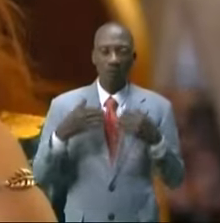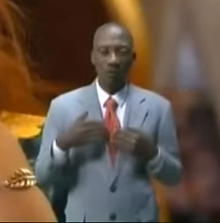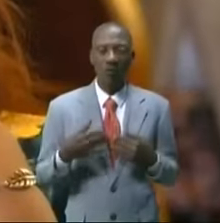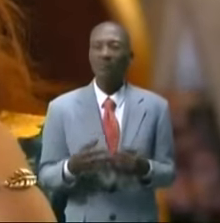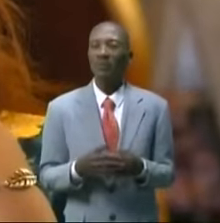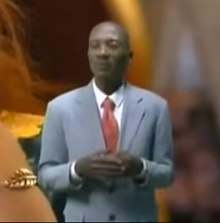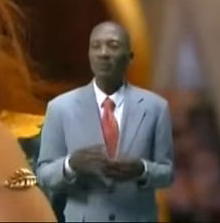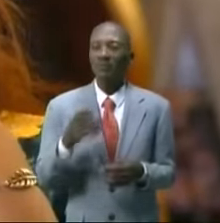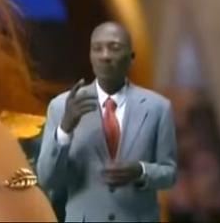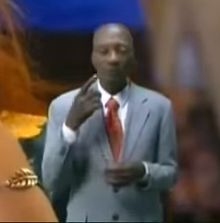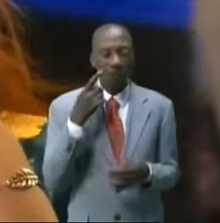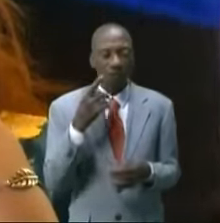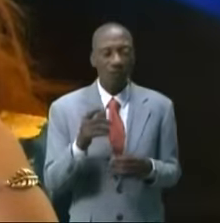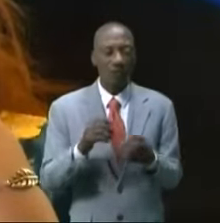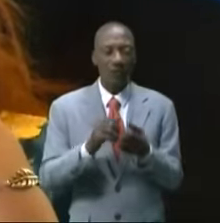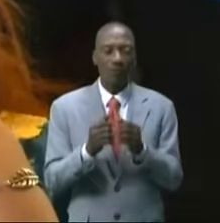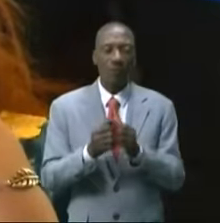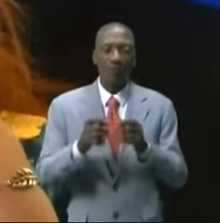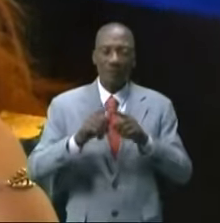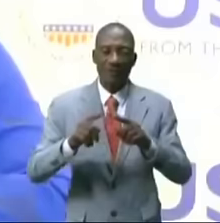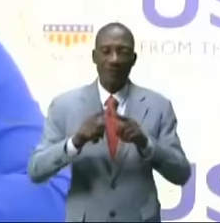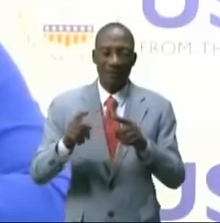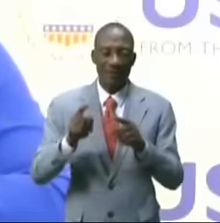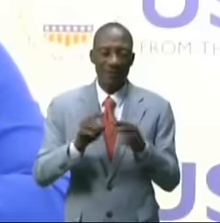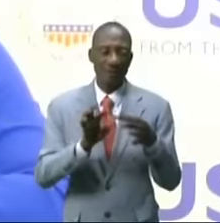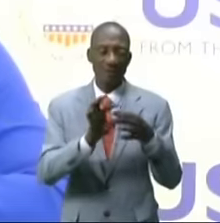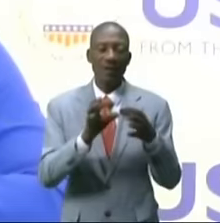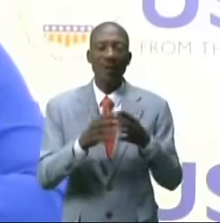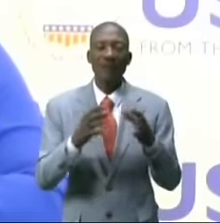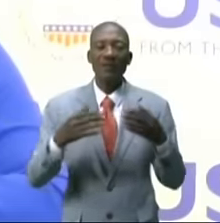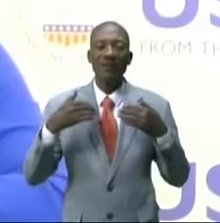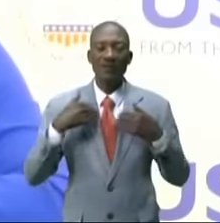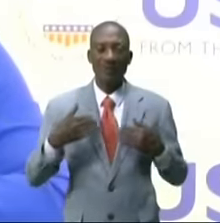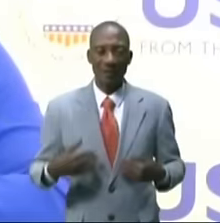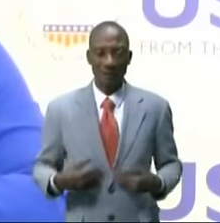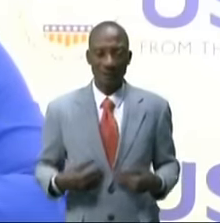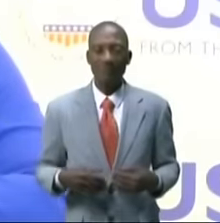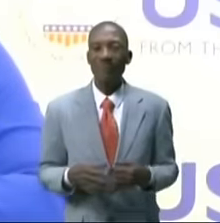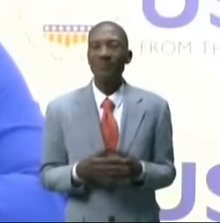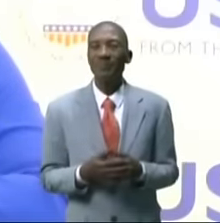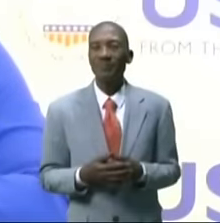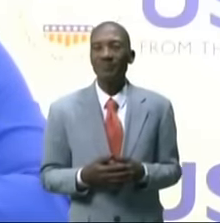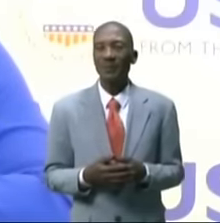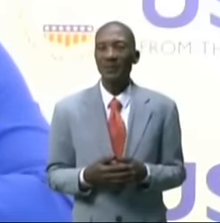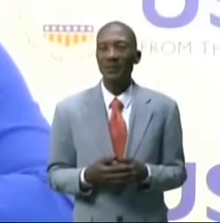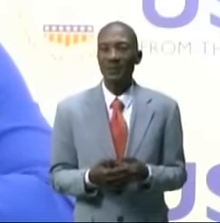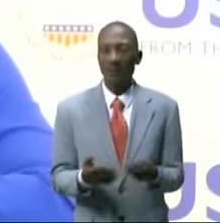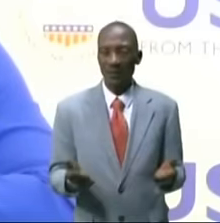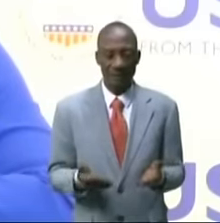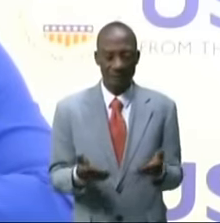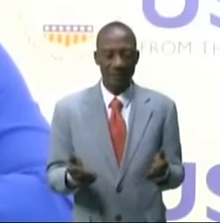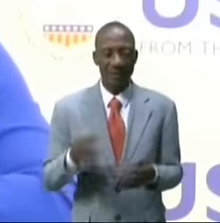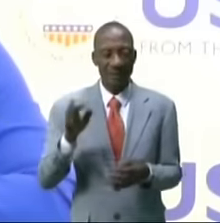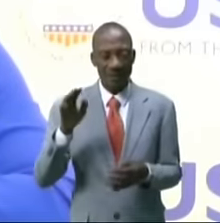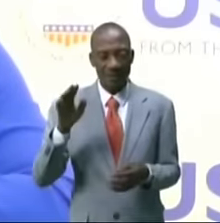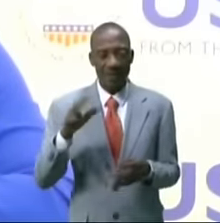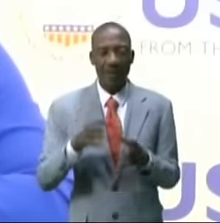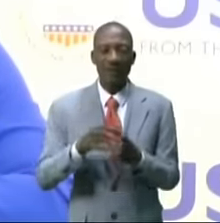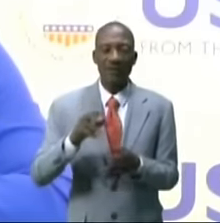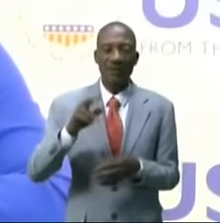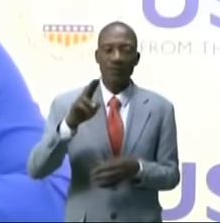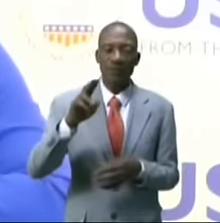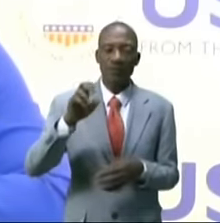personnes ayant besoin de services de santé. L'approche innovante de l'AIAP Kinshasa de l'USAID,